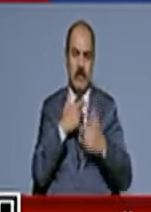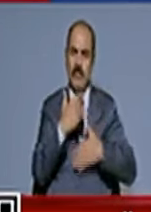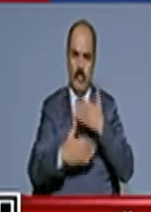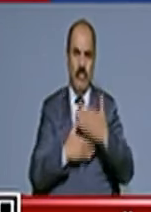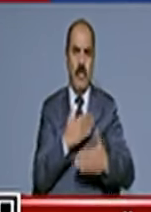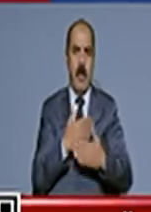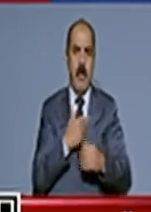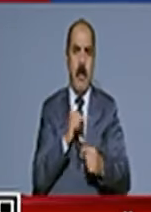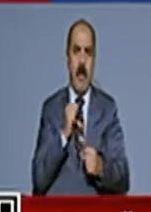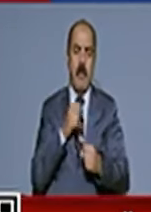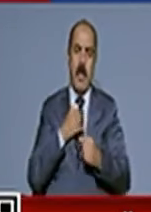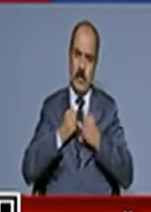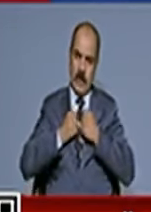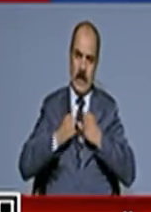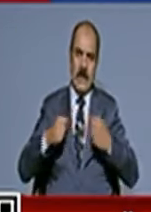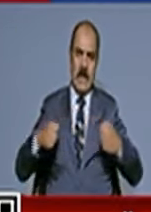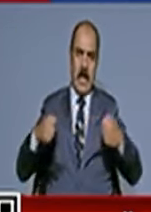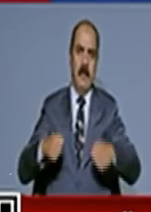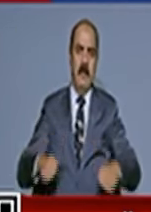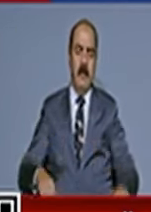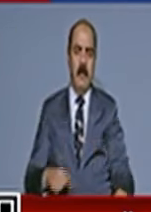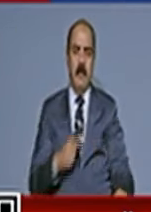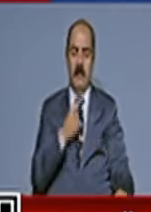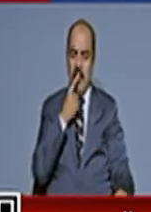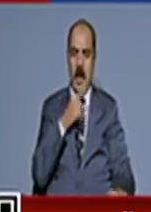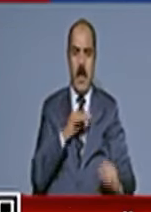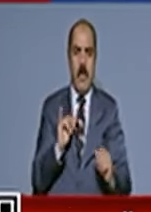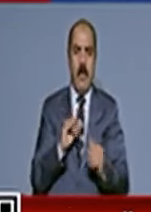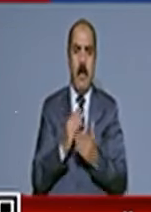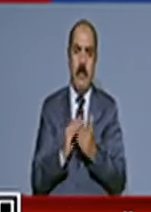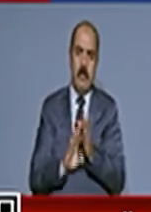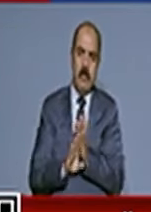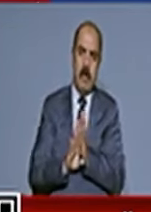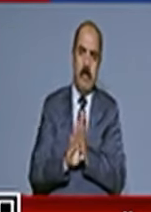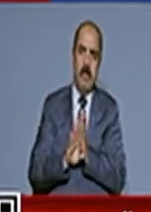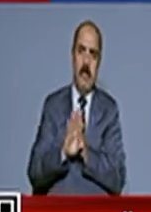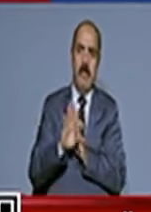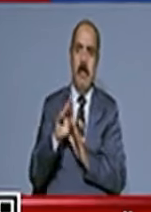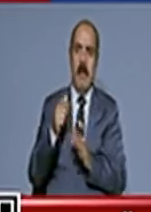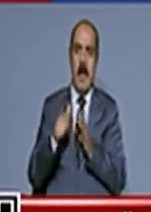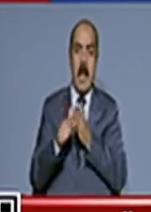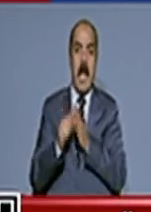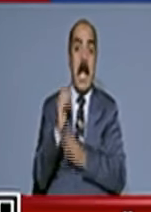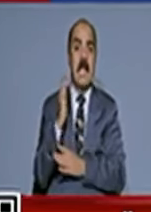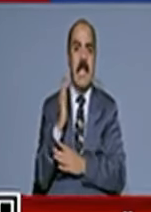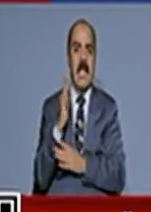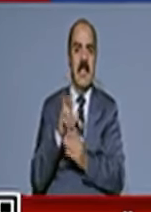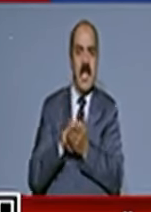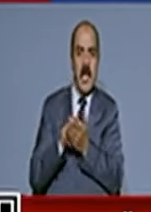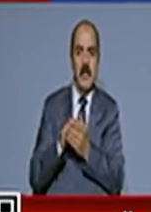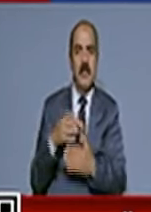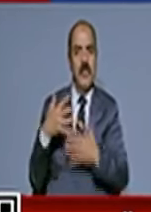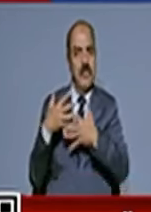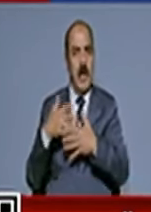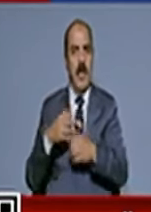الطاقة، إيمانا بدوره الحيوي كمحرك أساسي للنمو